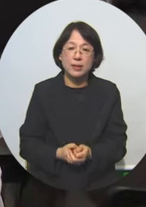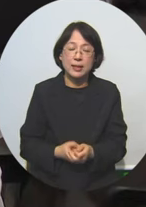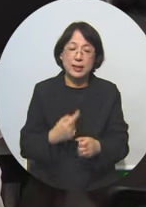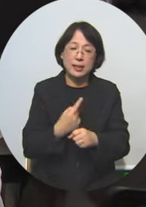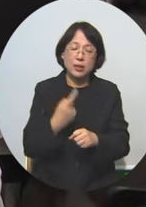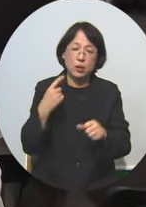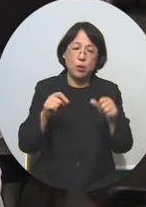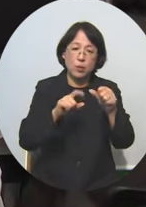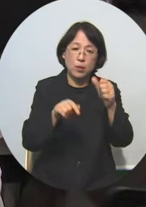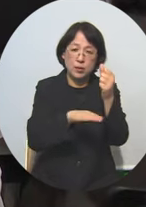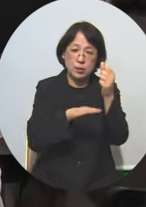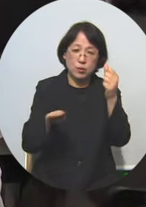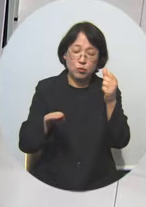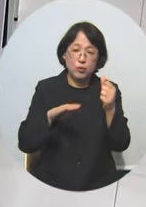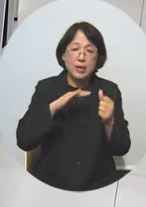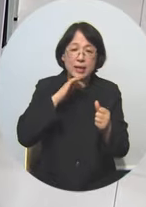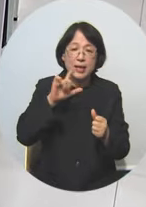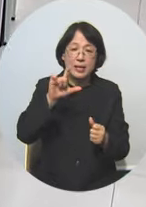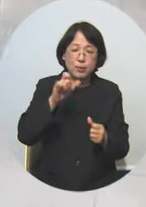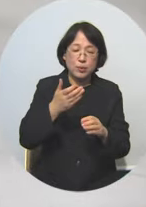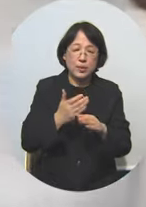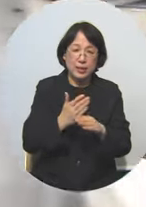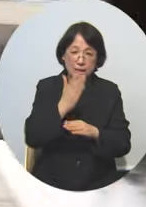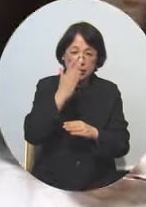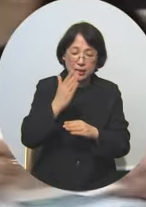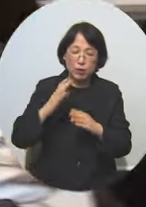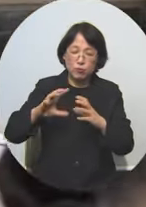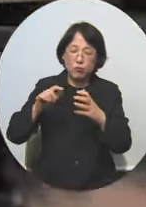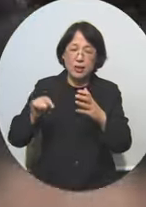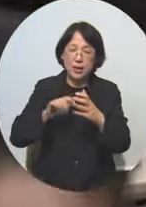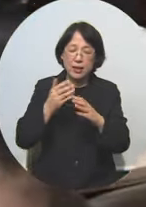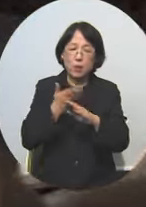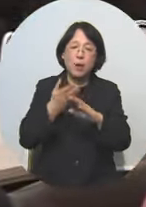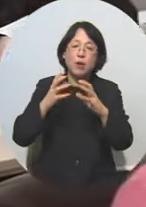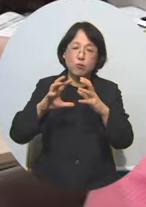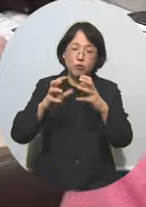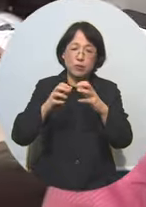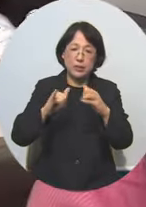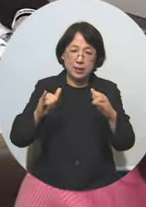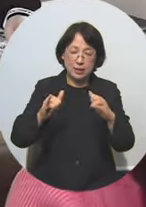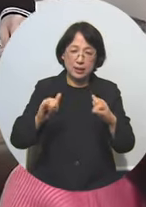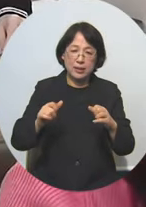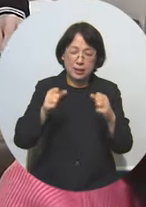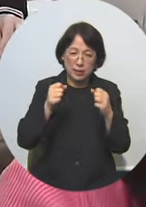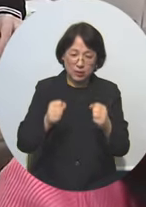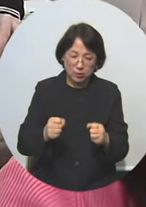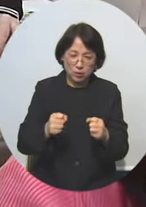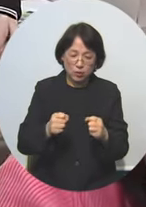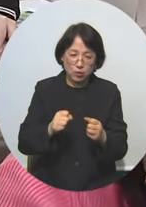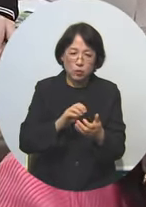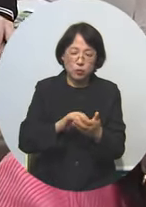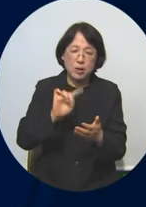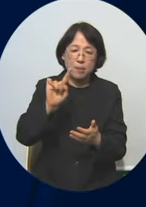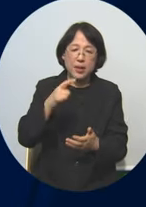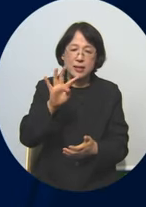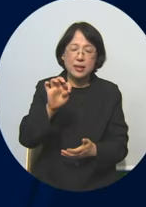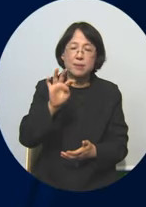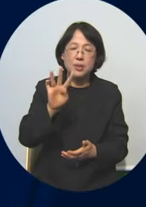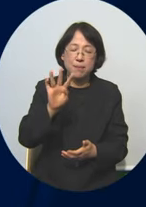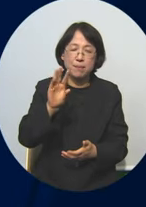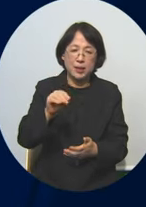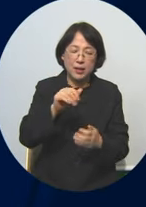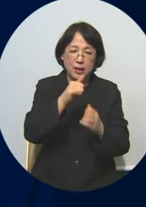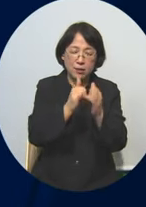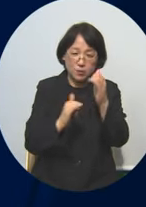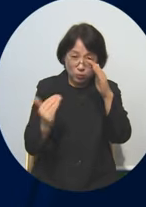지난해 5월 기준 15세 이상 국내 상주 외국인은 143만 명, 역대 최고 수준입니다.